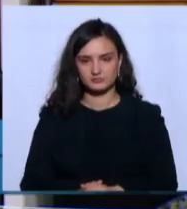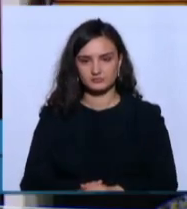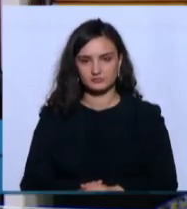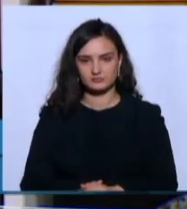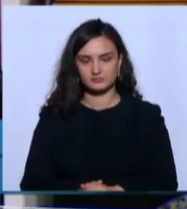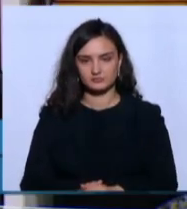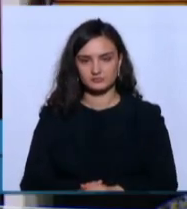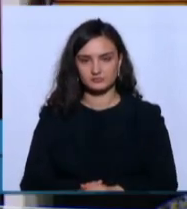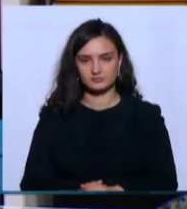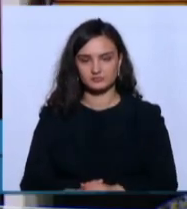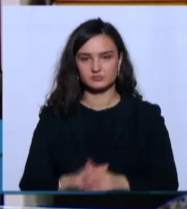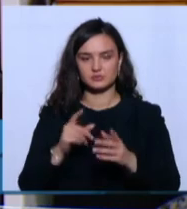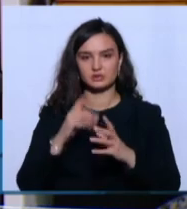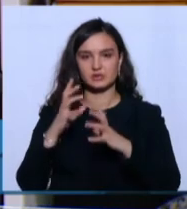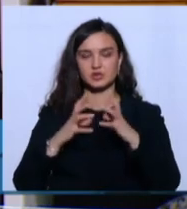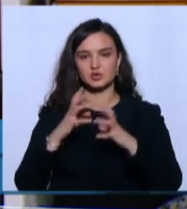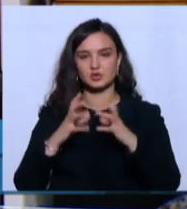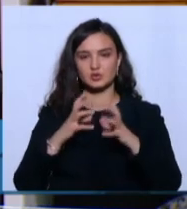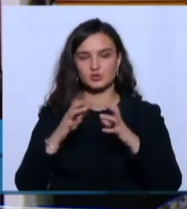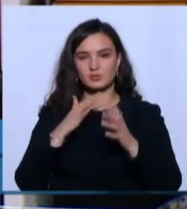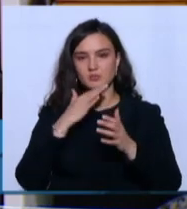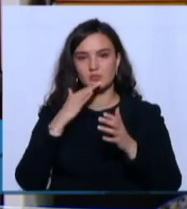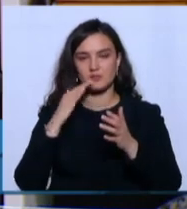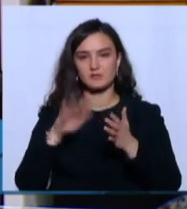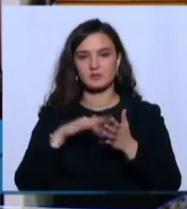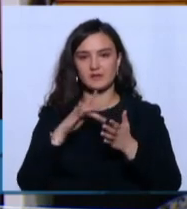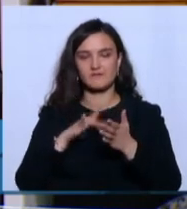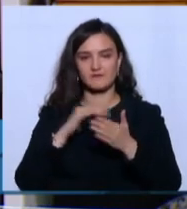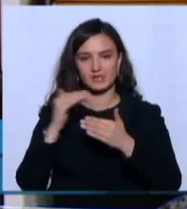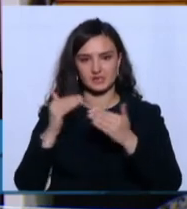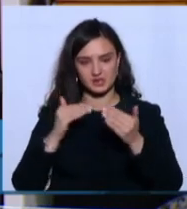თქმა უნდა, ეს საერთაშორისო, ან ბევრი ქვეყნის,